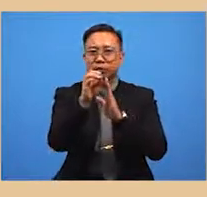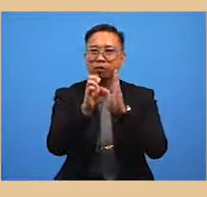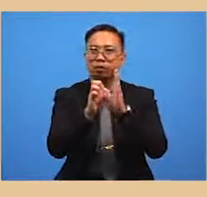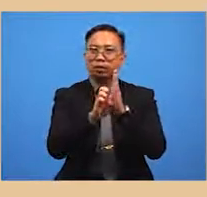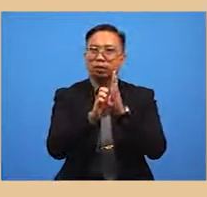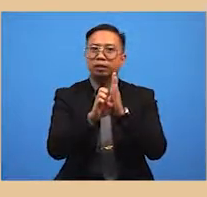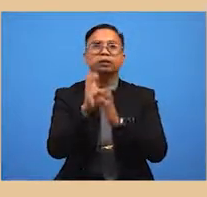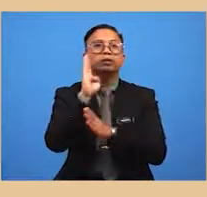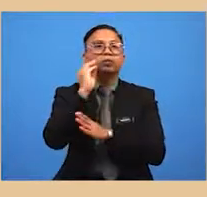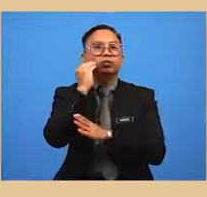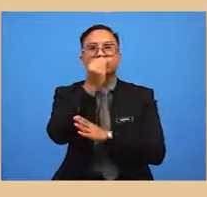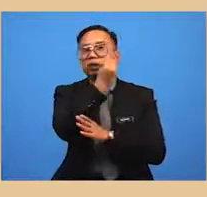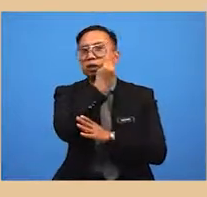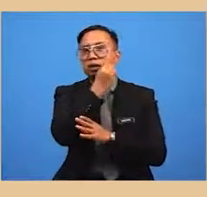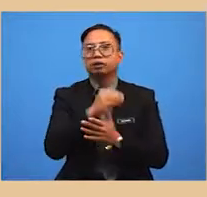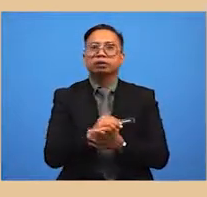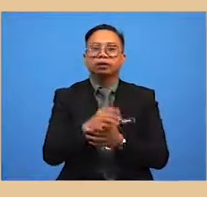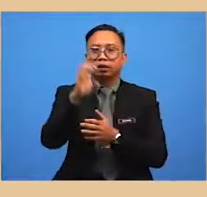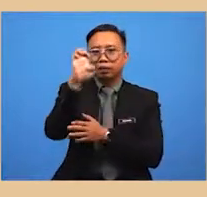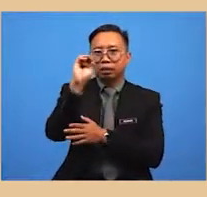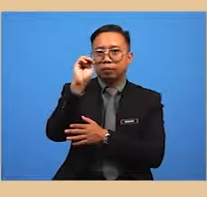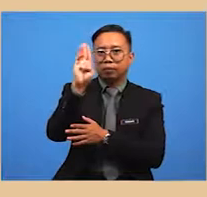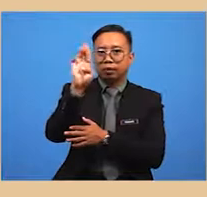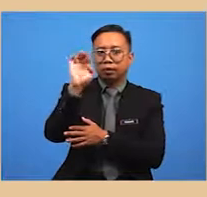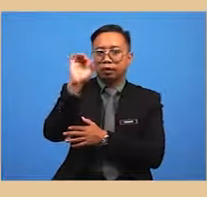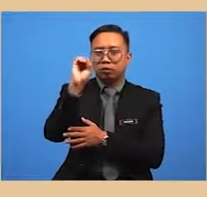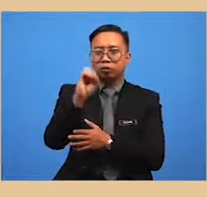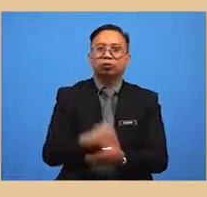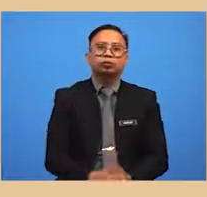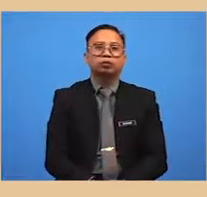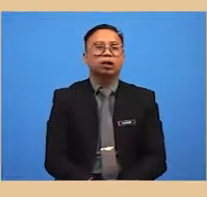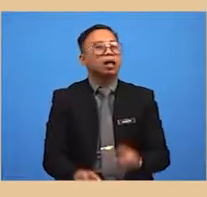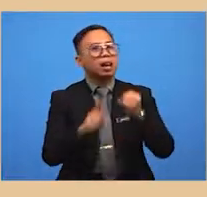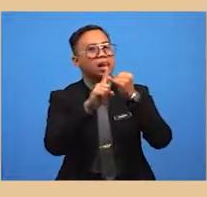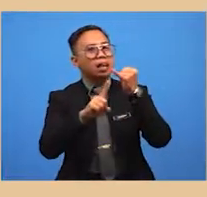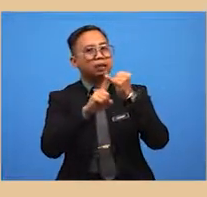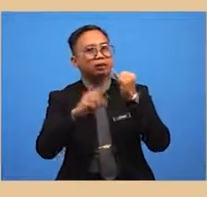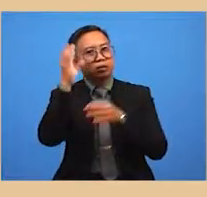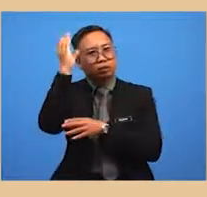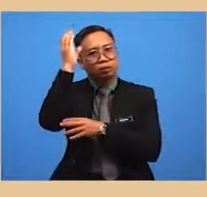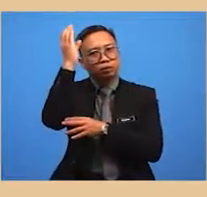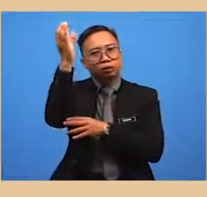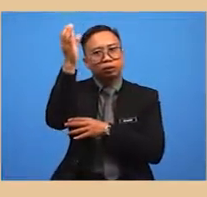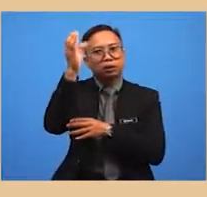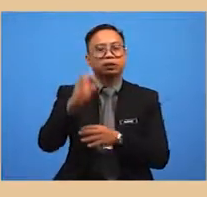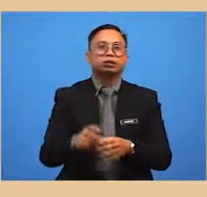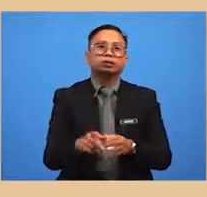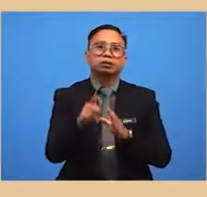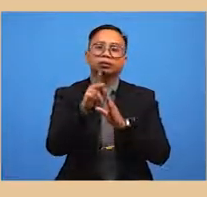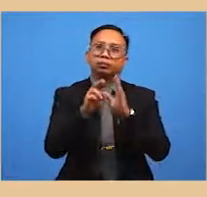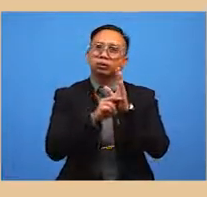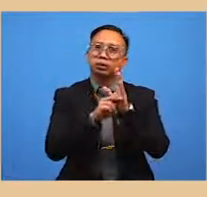dan pundi embrio. Dan yang terakhir sekali, mengkonsepsikan